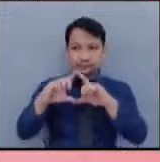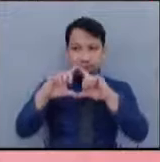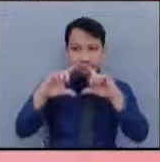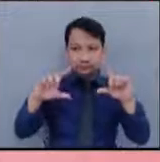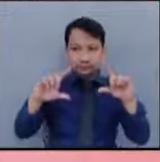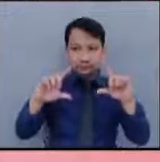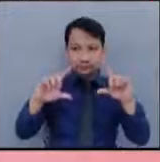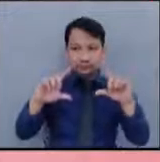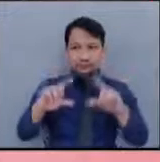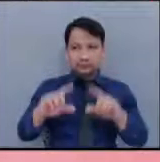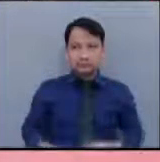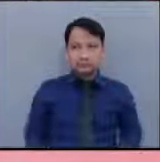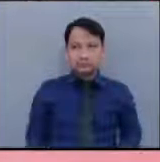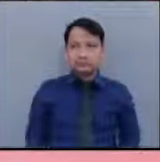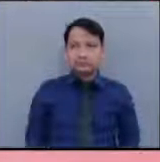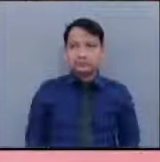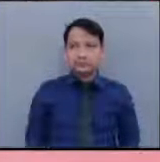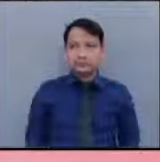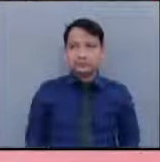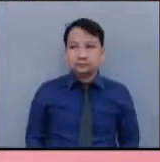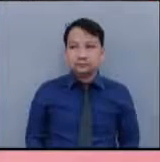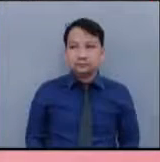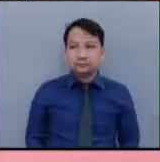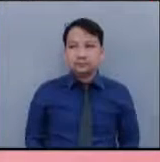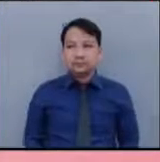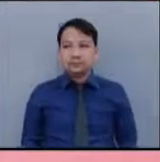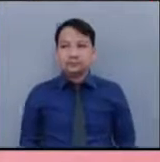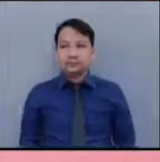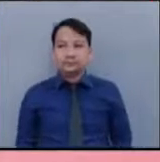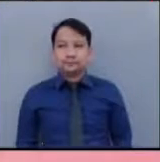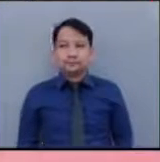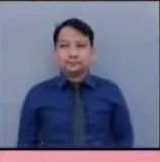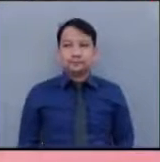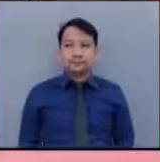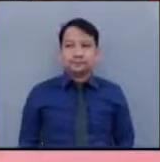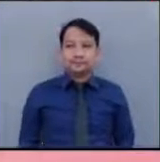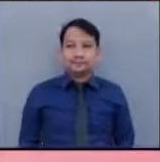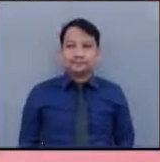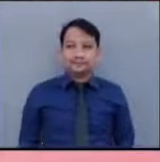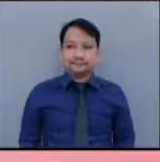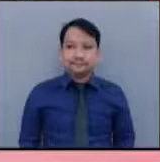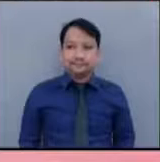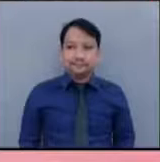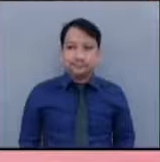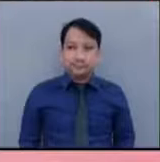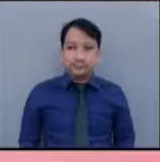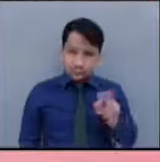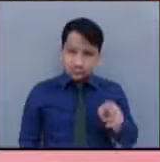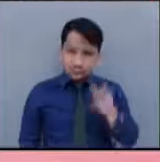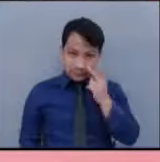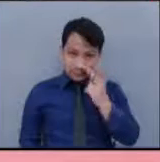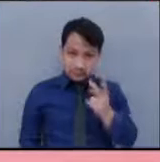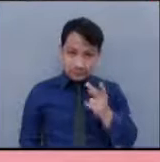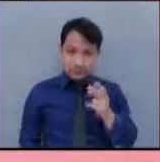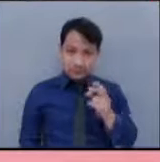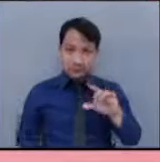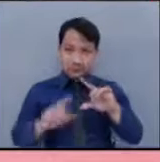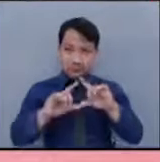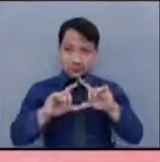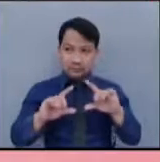Ito. Yes. Yung triangle, ipapasok. Mm-mm. Mga ka-RSP. Kita nyo dyan. Yan. Yung finold.